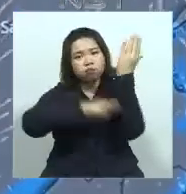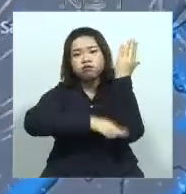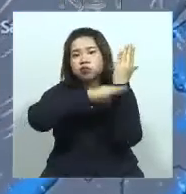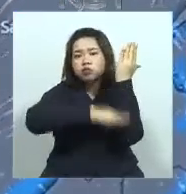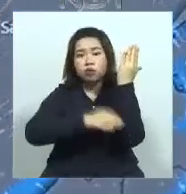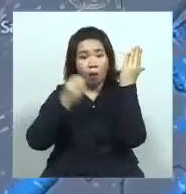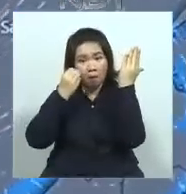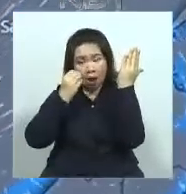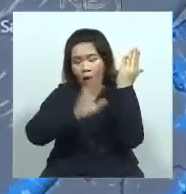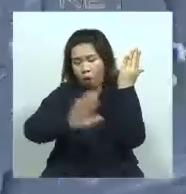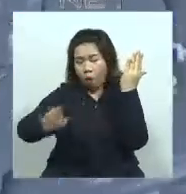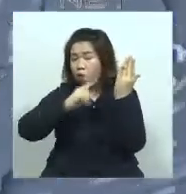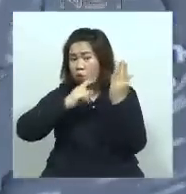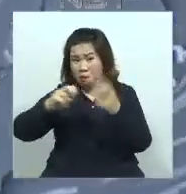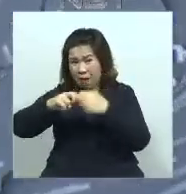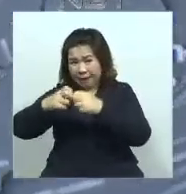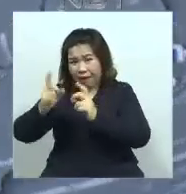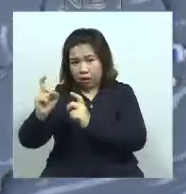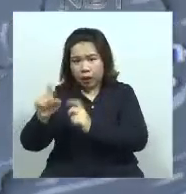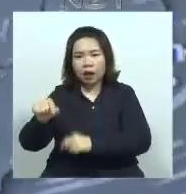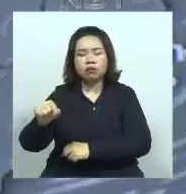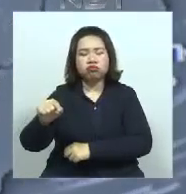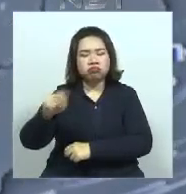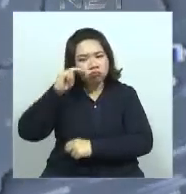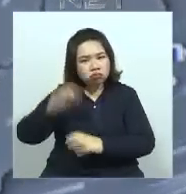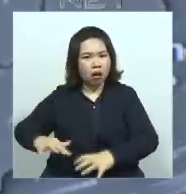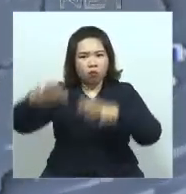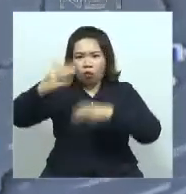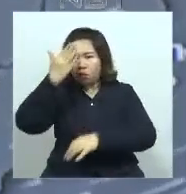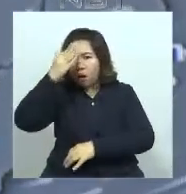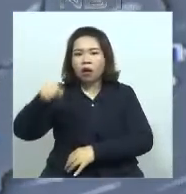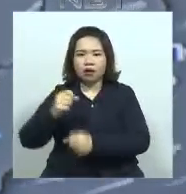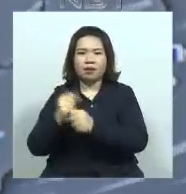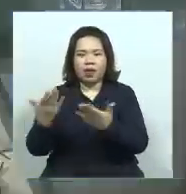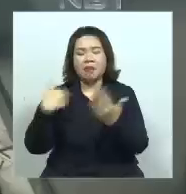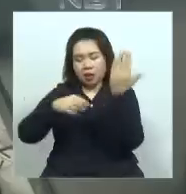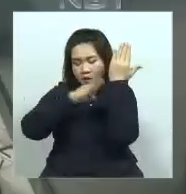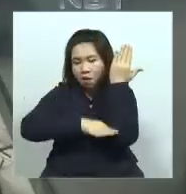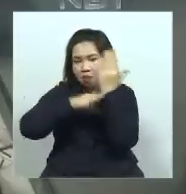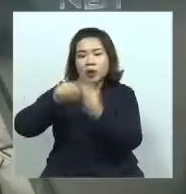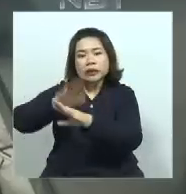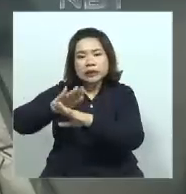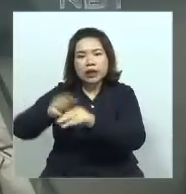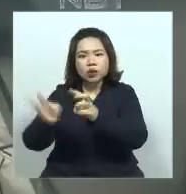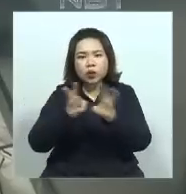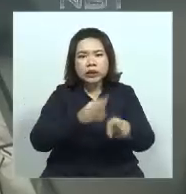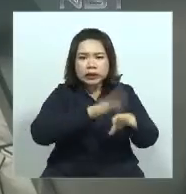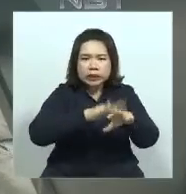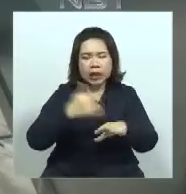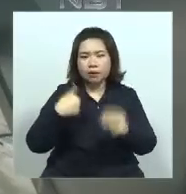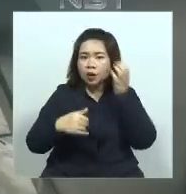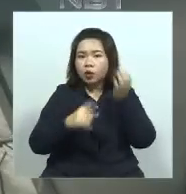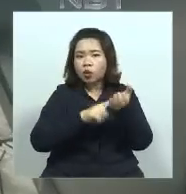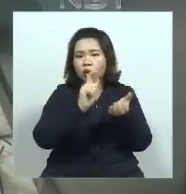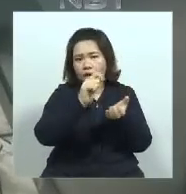ซึ่งอยู่ในข่ายเสี่ยงภัยสูงจากการเกิดน้ำท่วมฉับพลันและสร้างมาตรฐานการเฝ้าระวังและการเตือนภัยในรูปแบบต่างๆผ่านทางแอปพลิเ